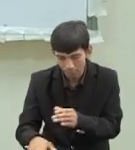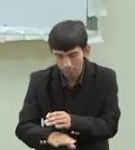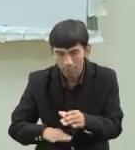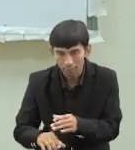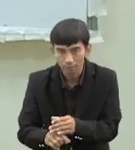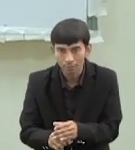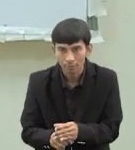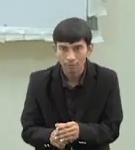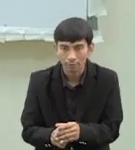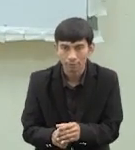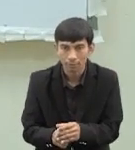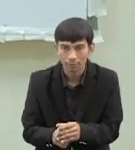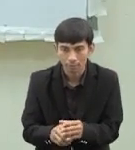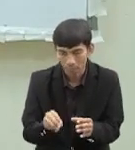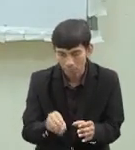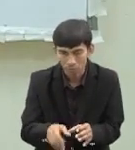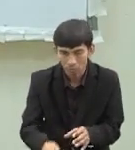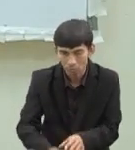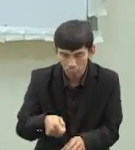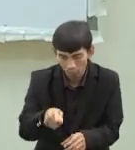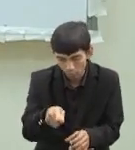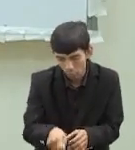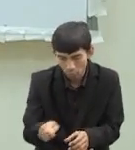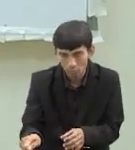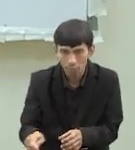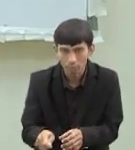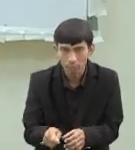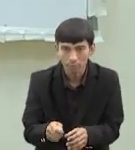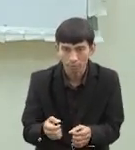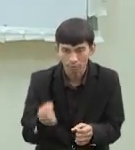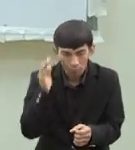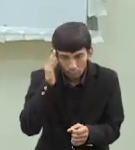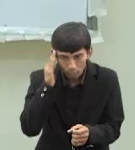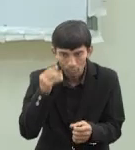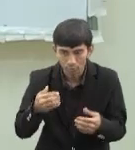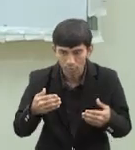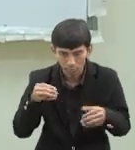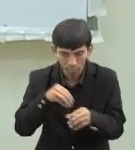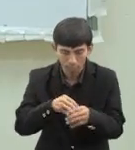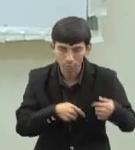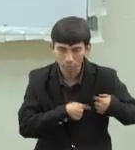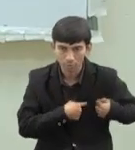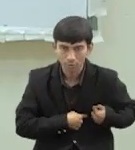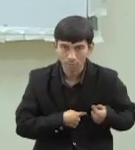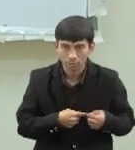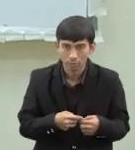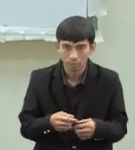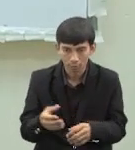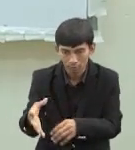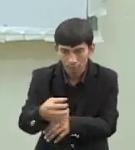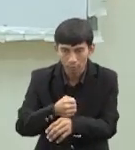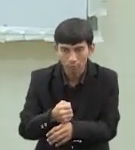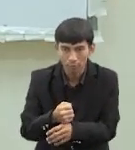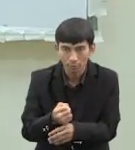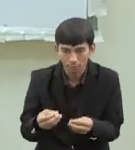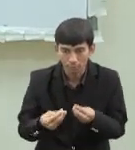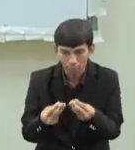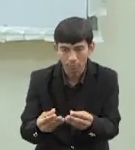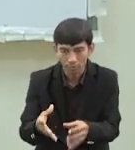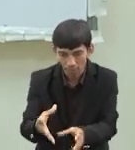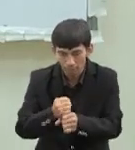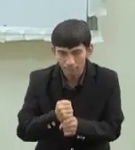đọc đam đọc đam chăm cho bán. Tiên dọc phục hòl đọc ai